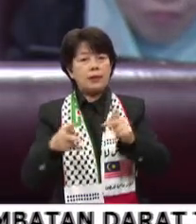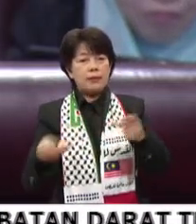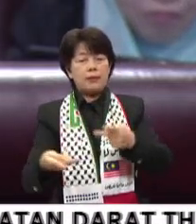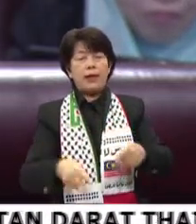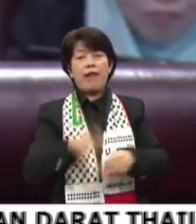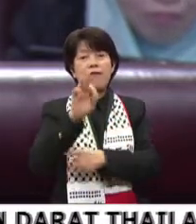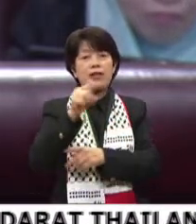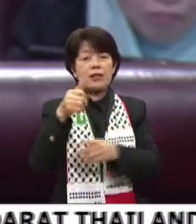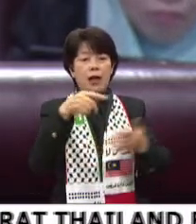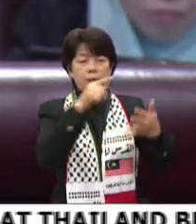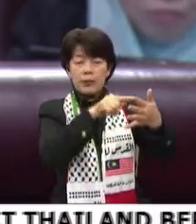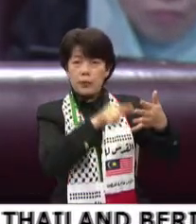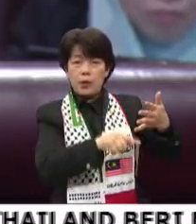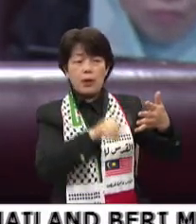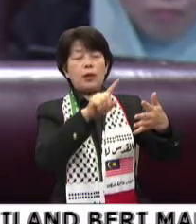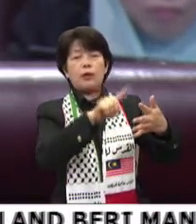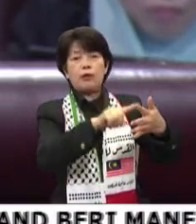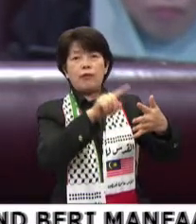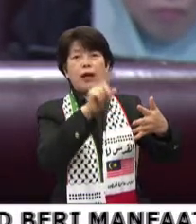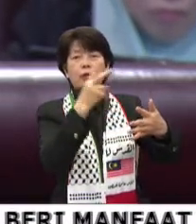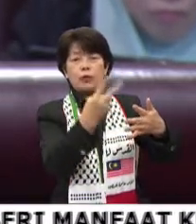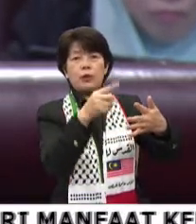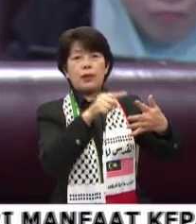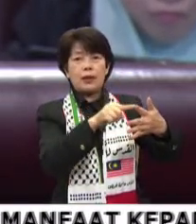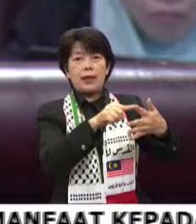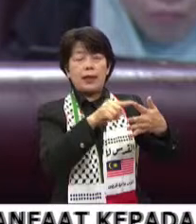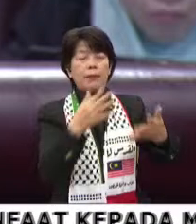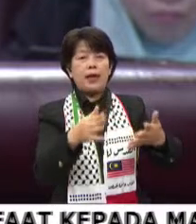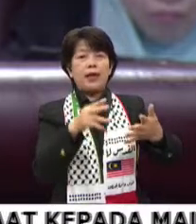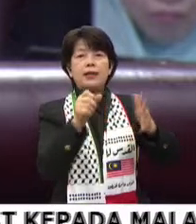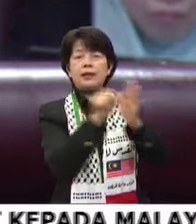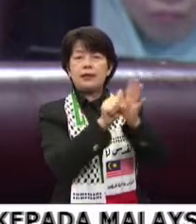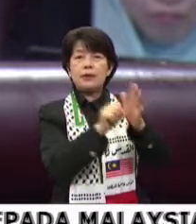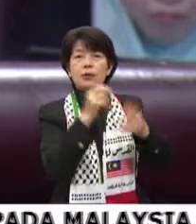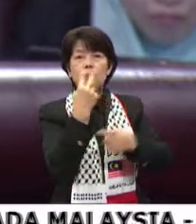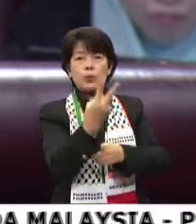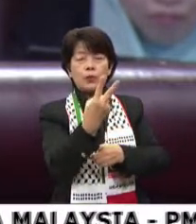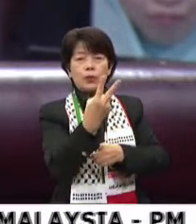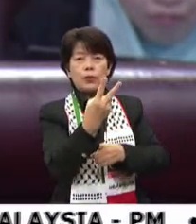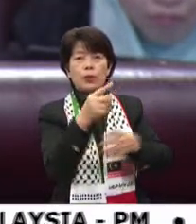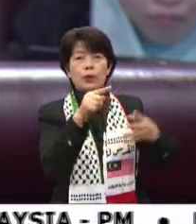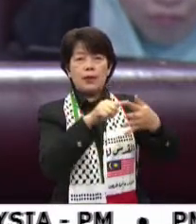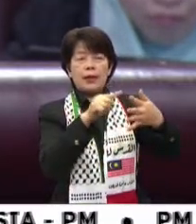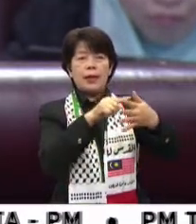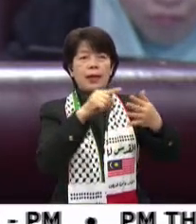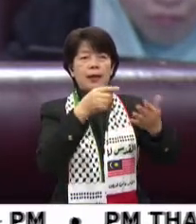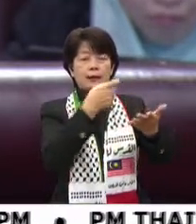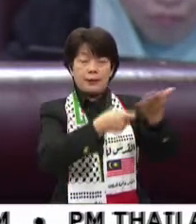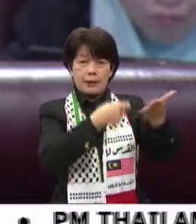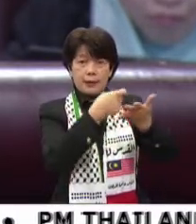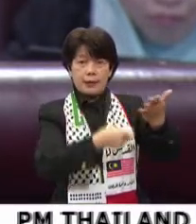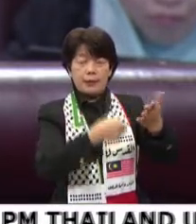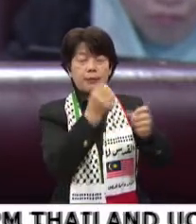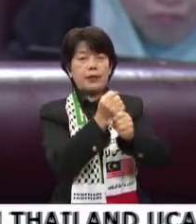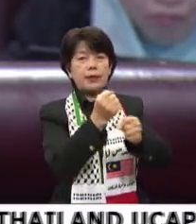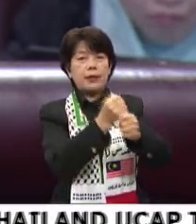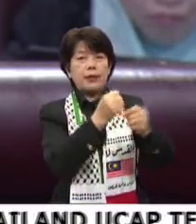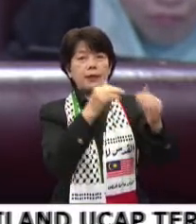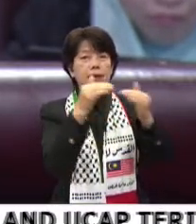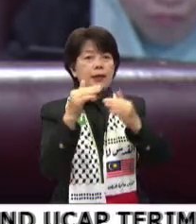yang berikut fasal du bertujuan untuk meminda seksyen 2 yang berkaitan dengan takrif kesatuan sekerja atau